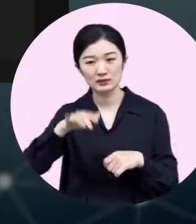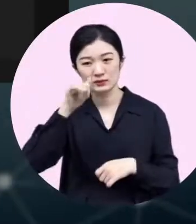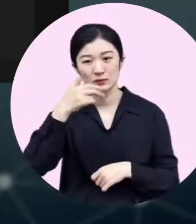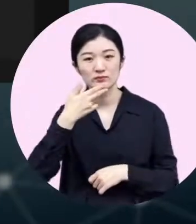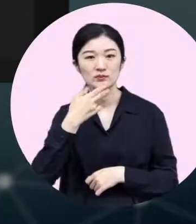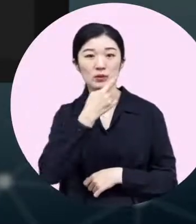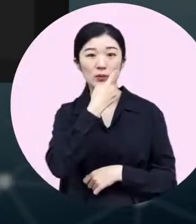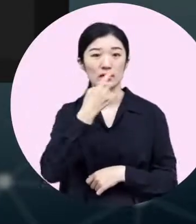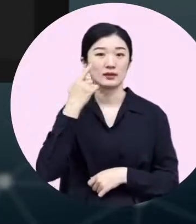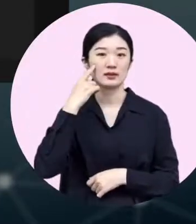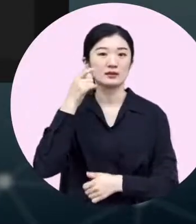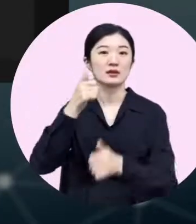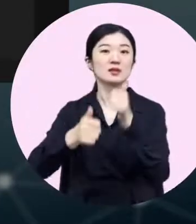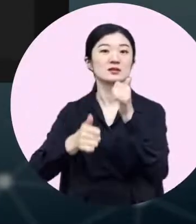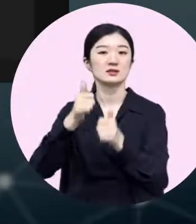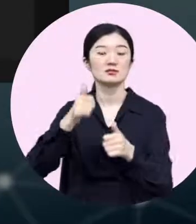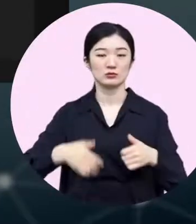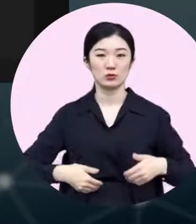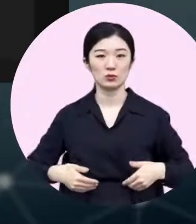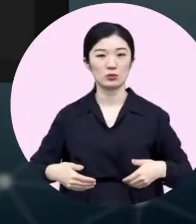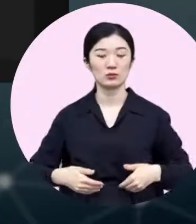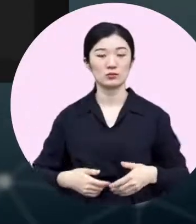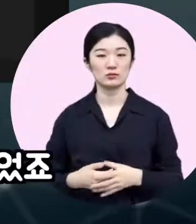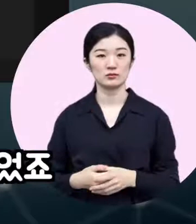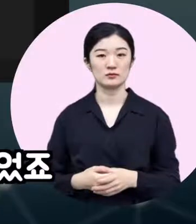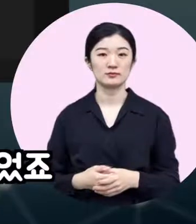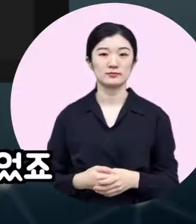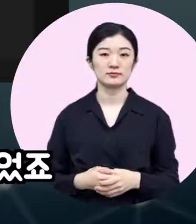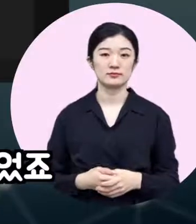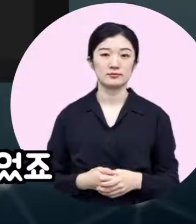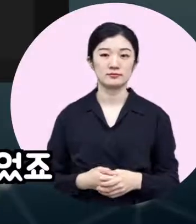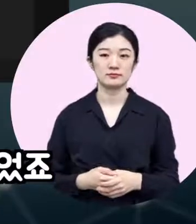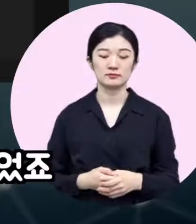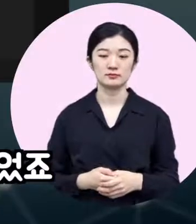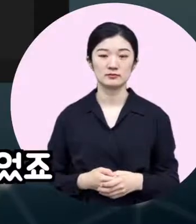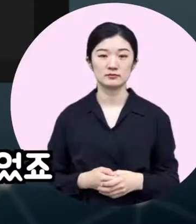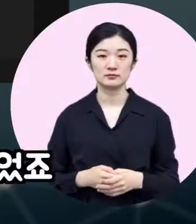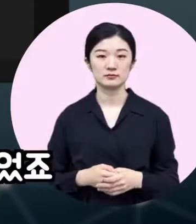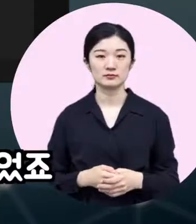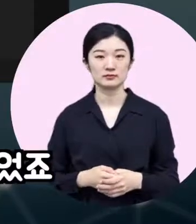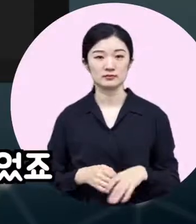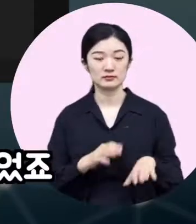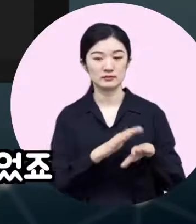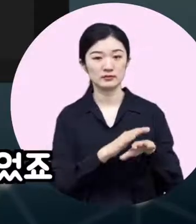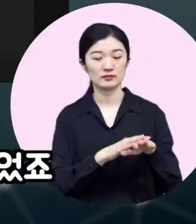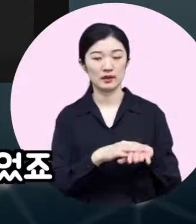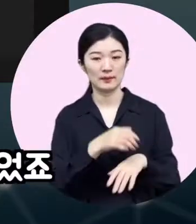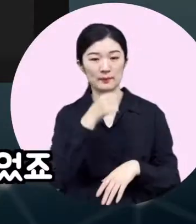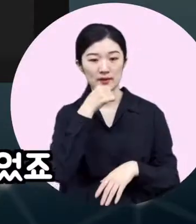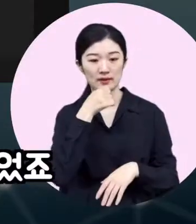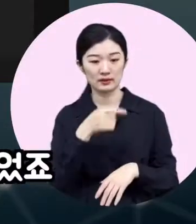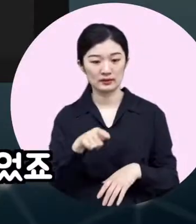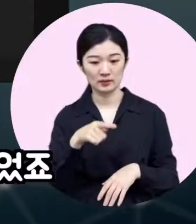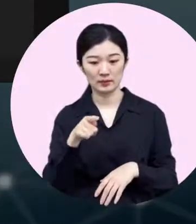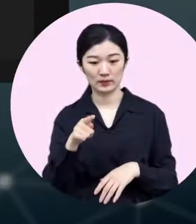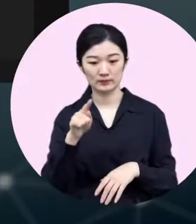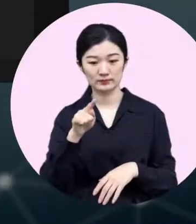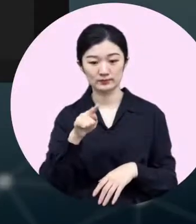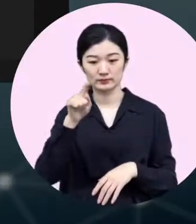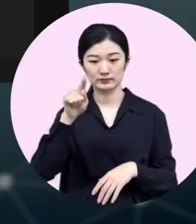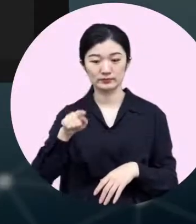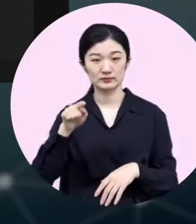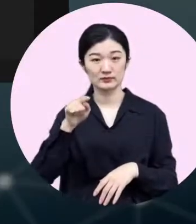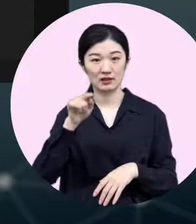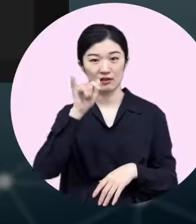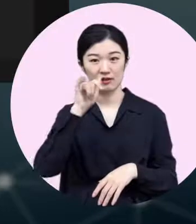되잖아요. 그죠? 테스트를 해보는 게 좋겠죠. 예. 그래서 이쪽 마이크 버튼 옆에 보시면 화살표 있었죠. 요거